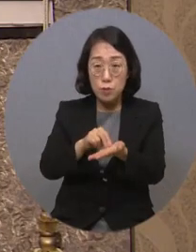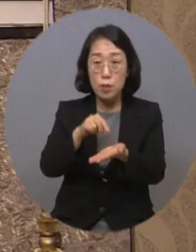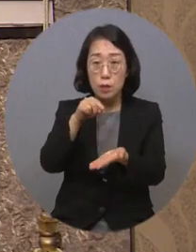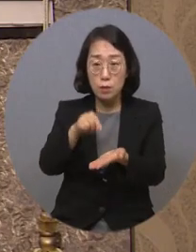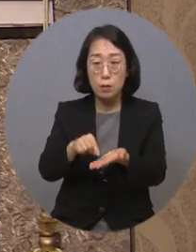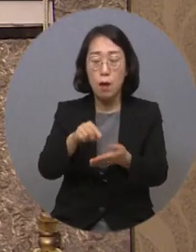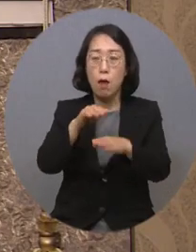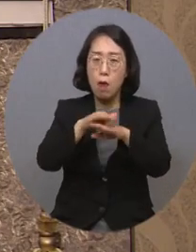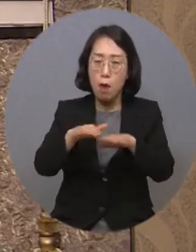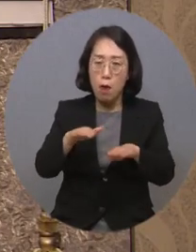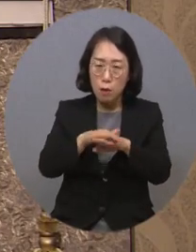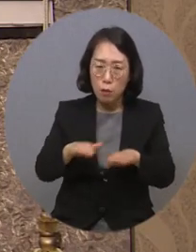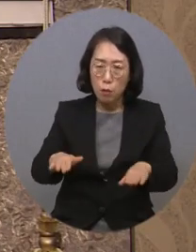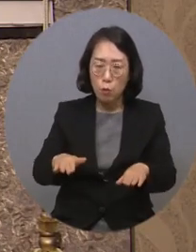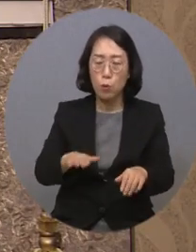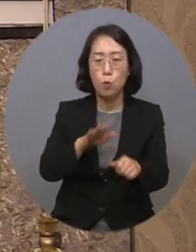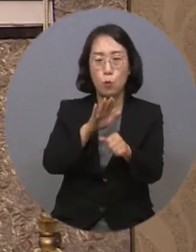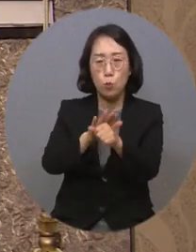어떻게